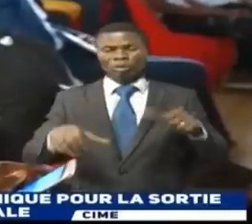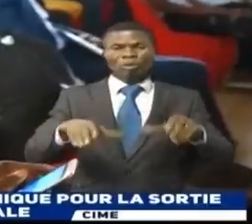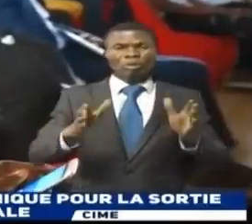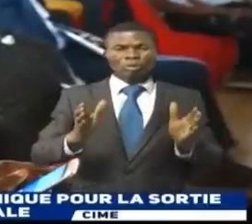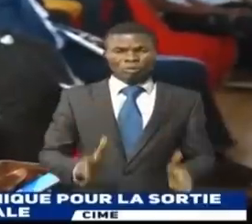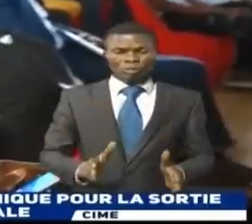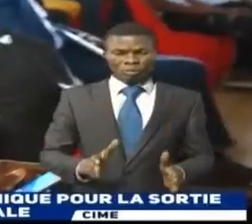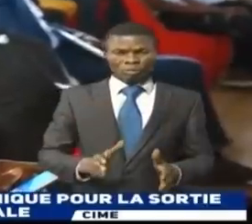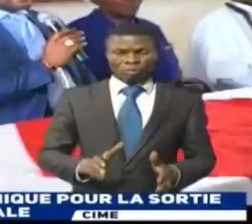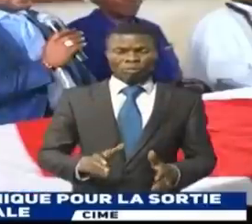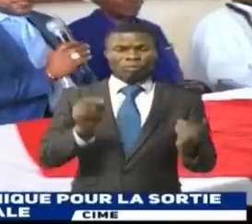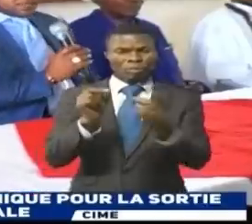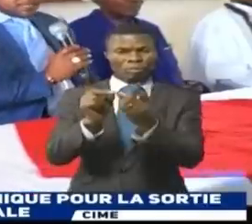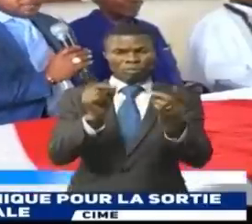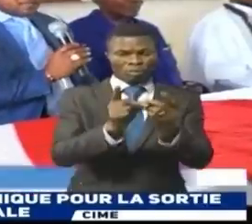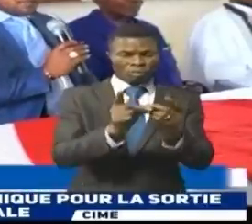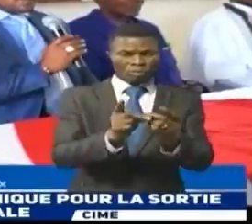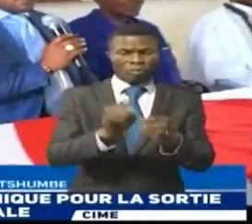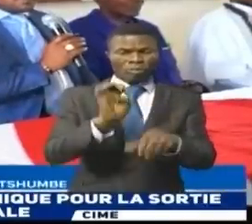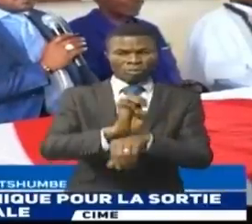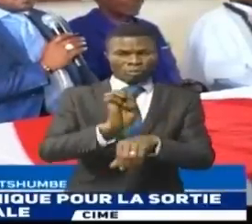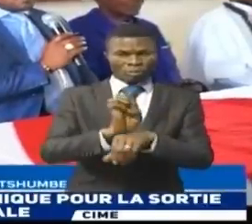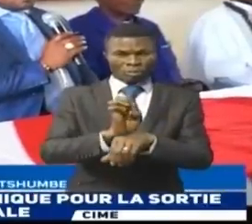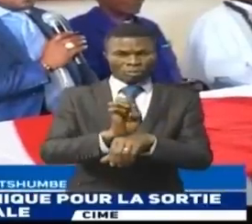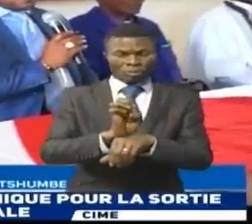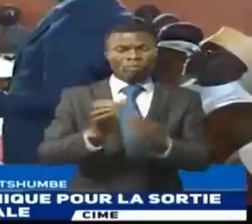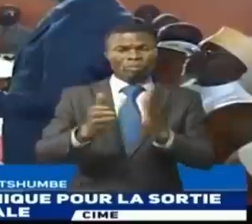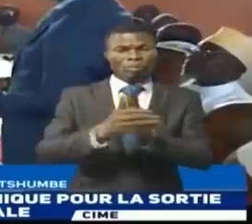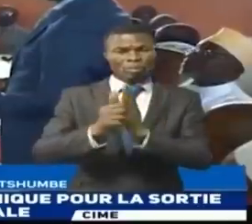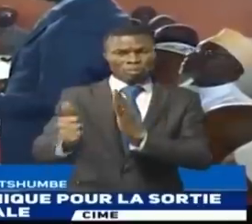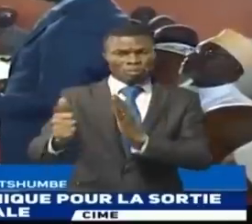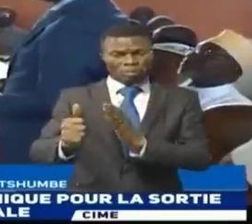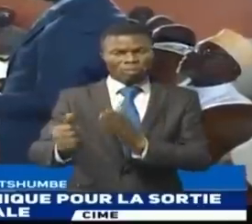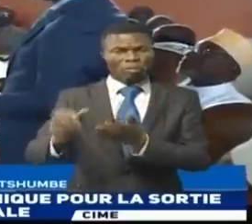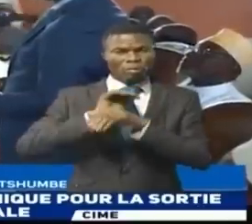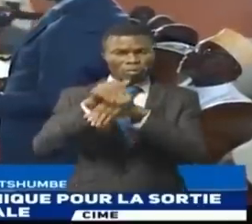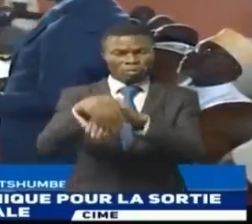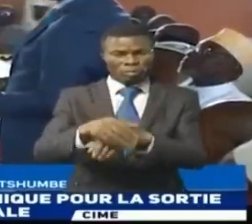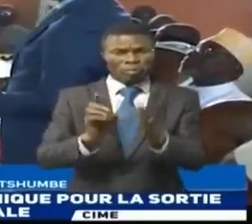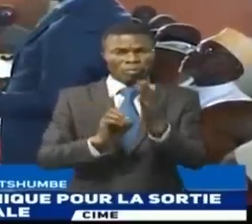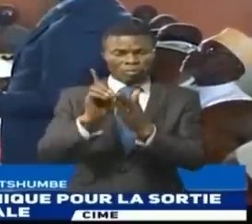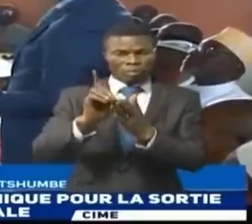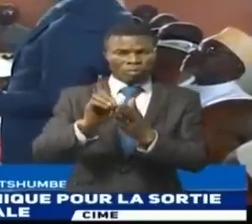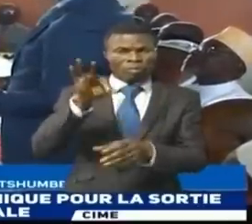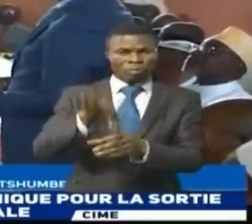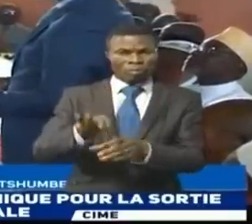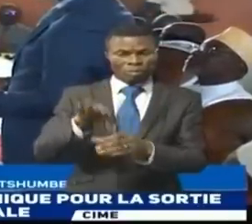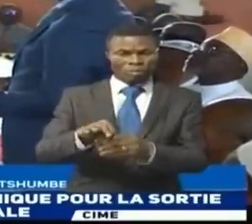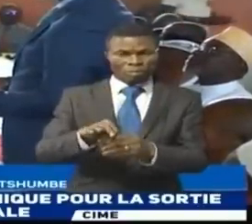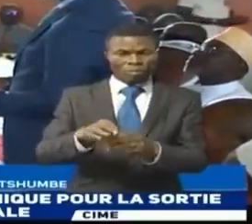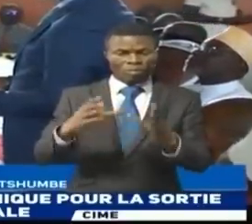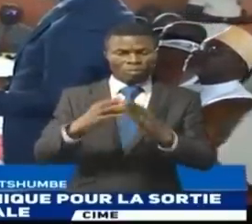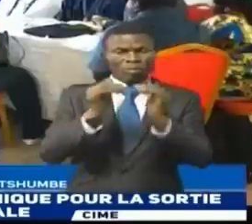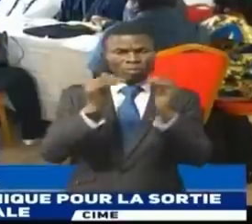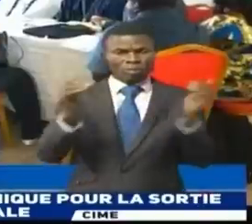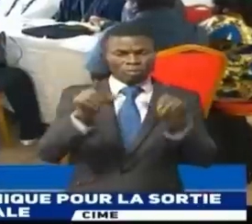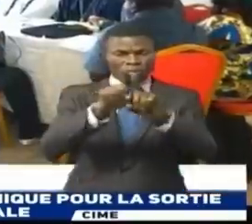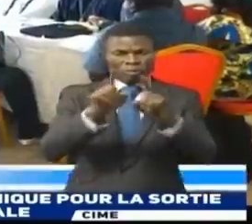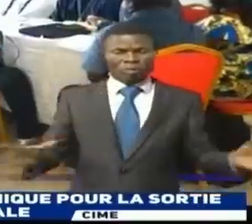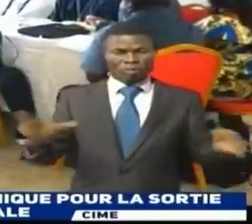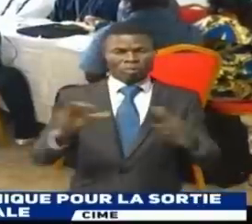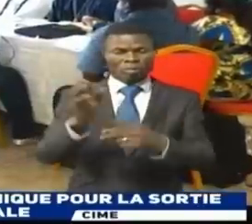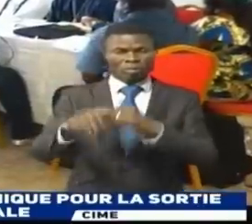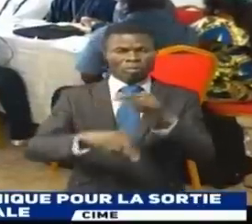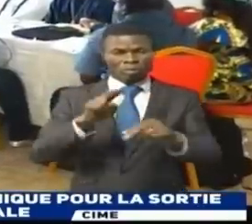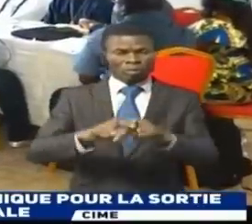Cette série de contacts de religieux aura le mérite de contribuer à la tenue des élections dans un climat de paix et de cohésion